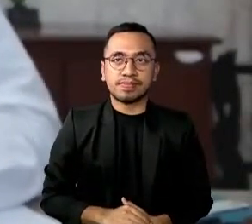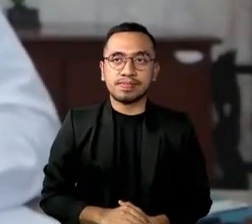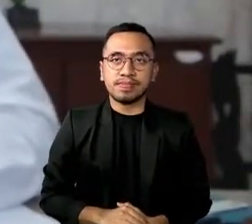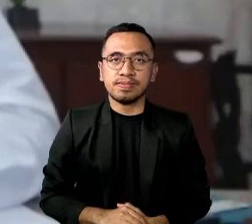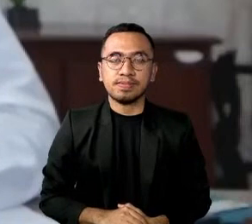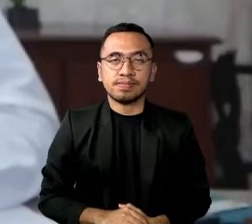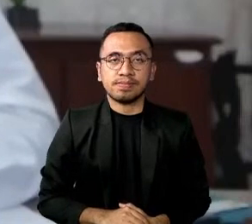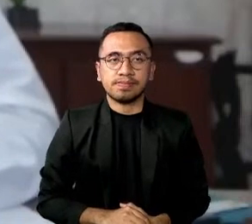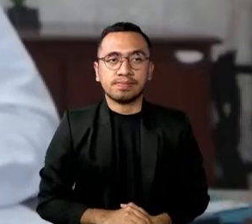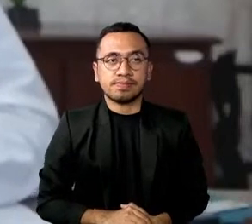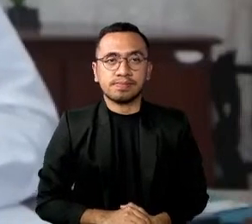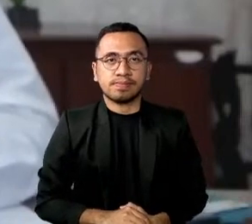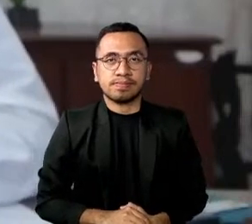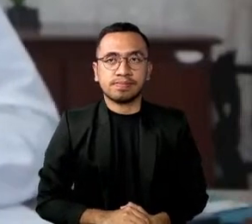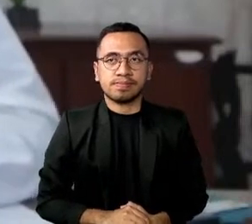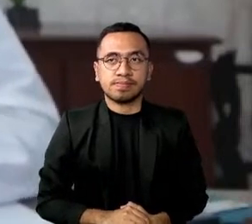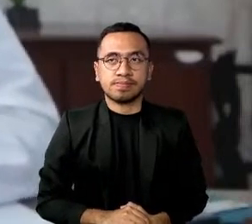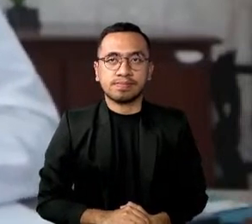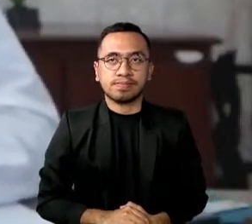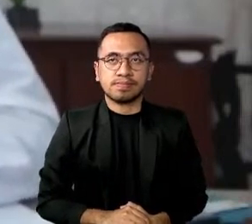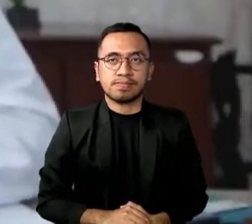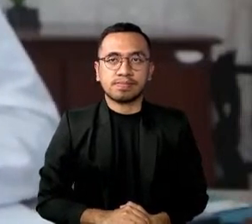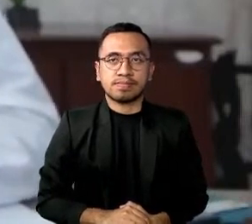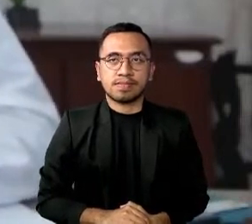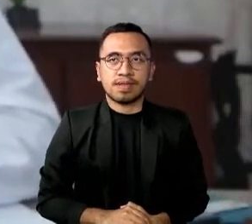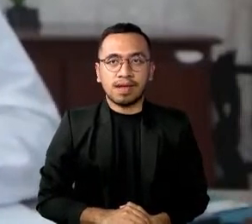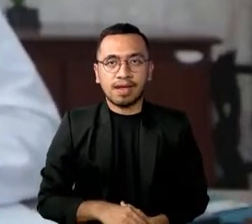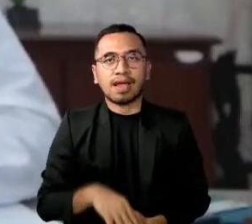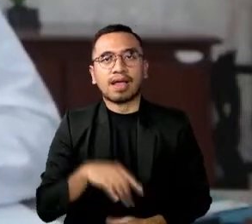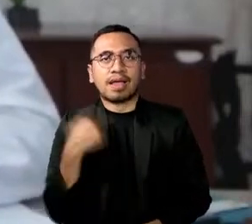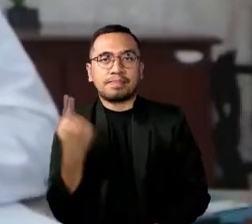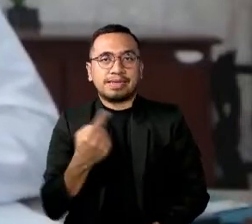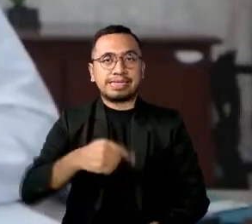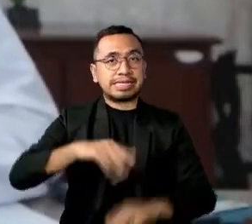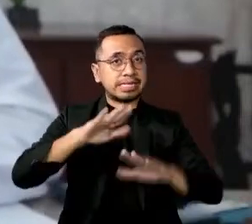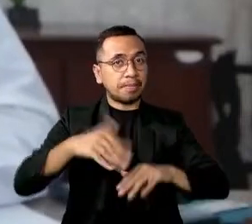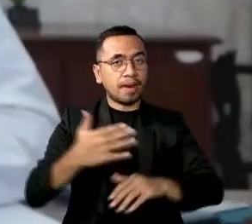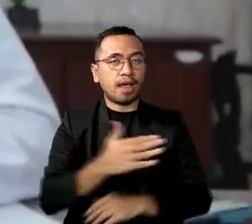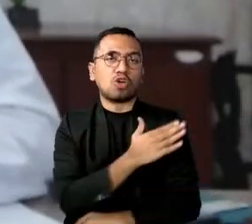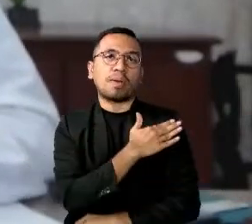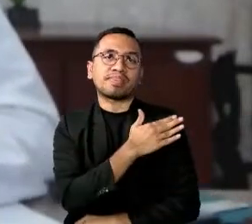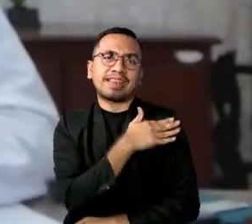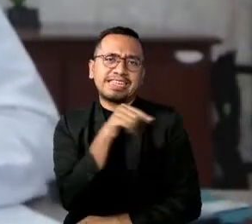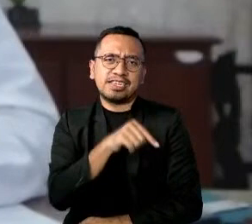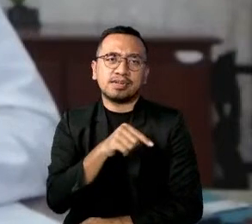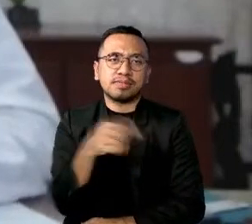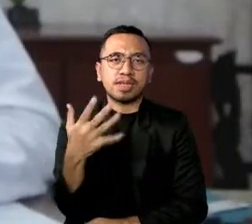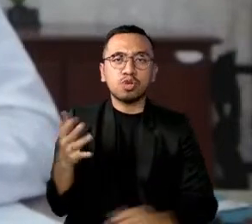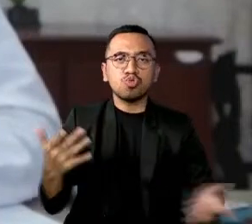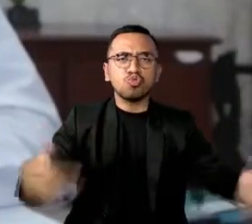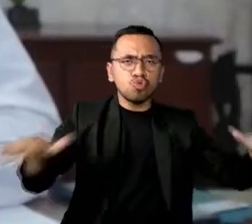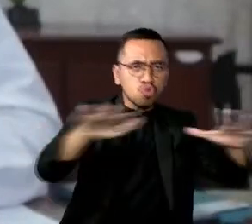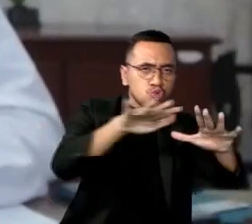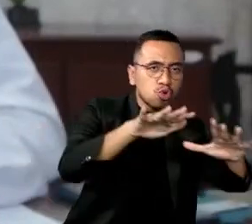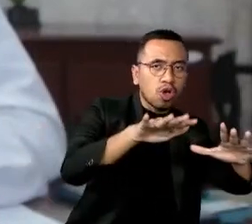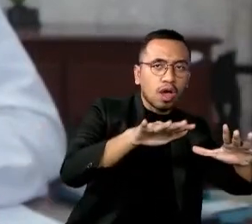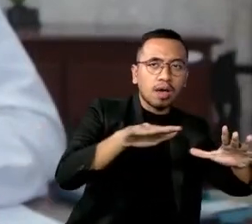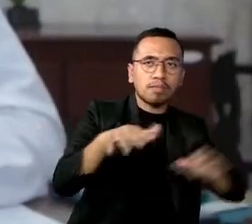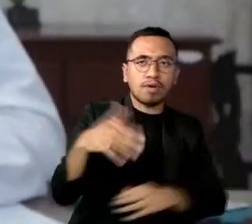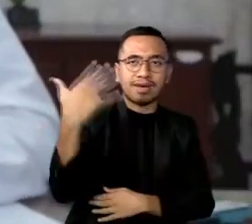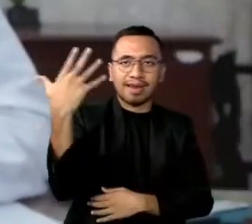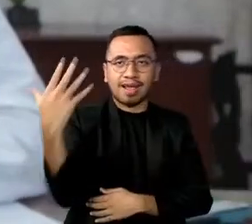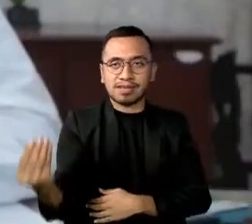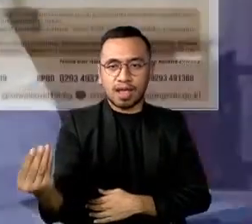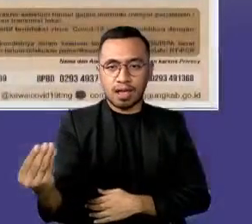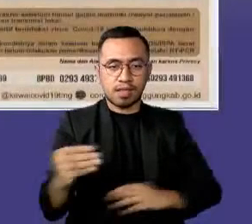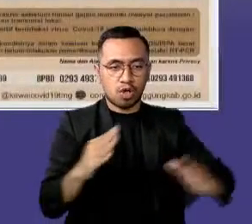kabupaten di sini karakternya pedesaan dan pegunungan desa-desanya juga berjarak satu